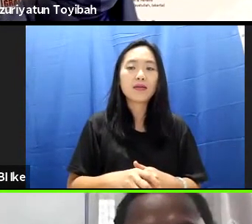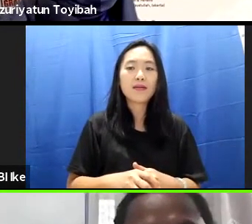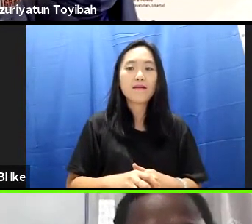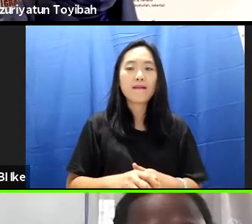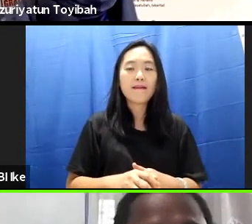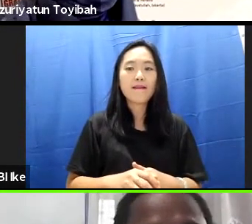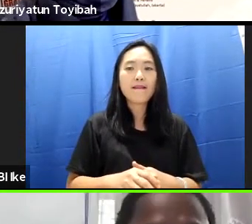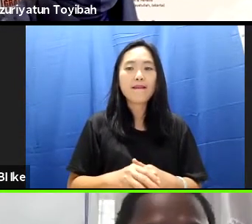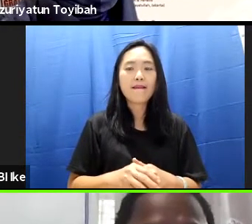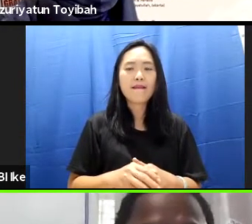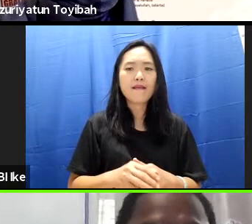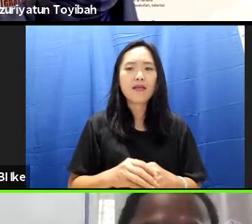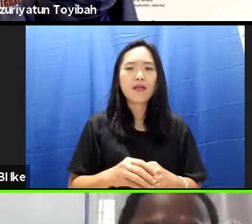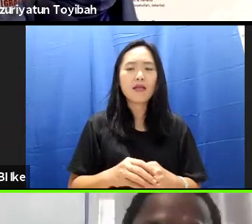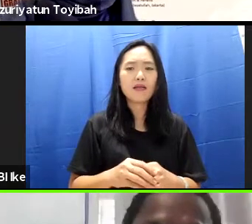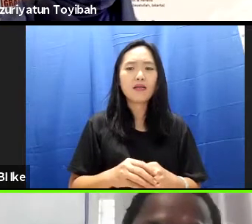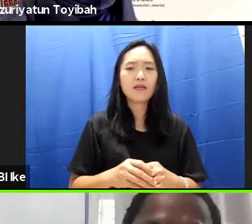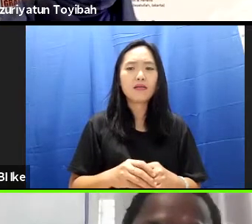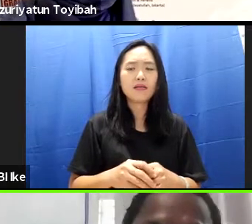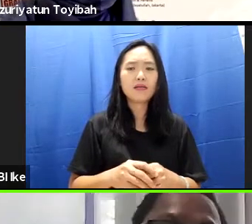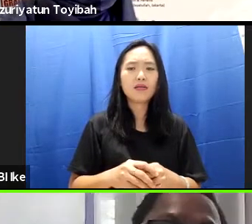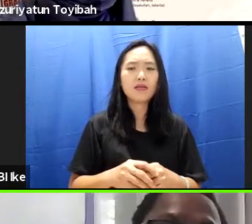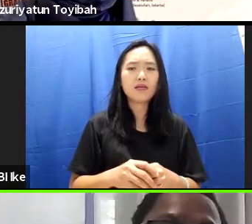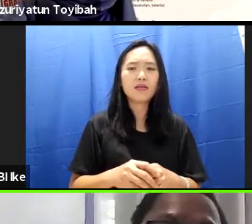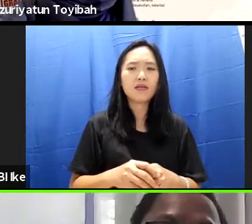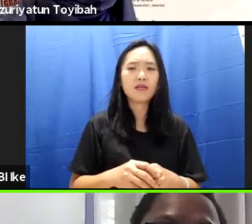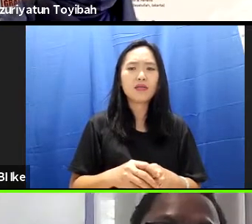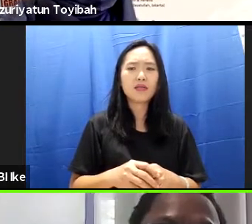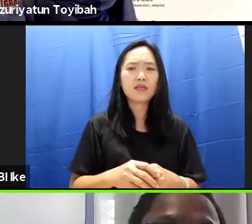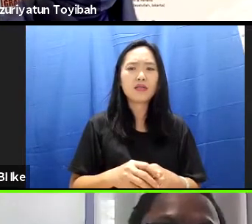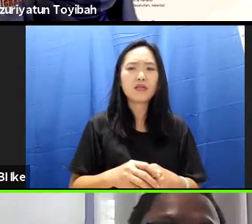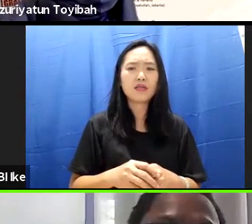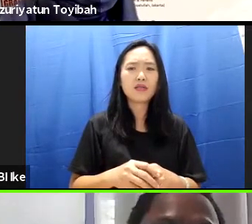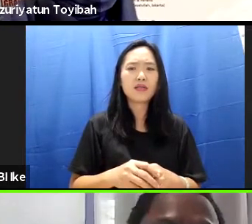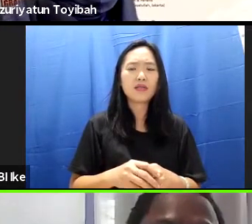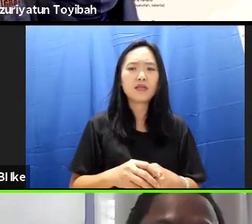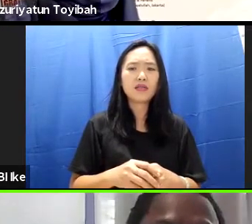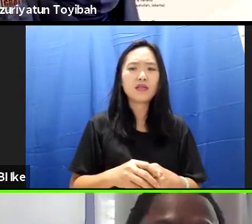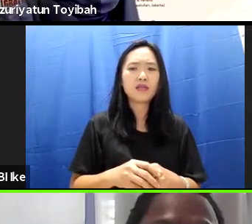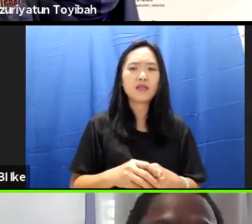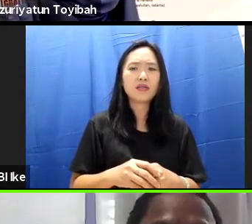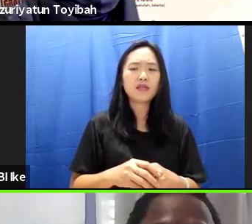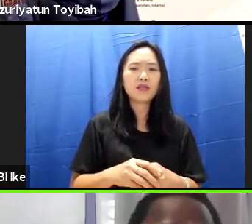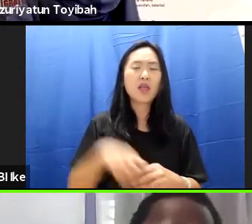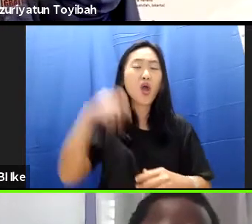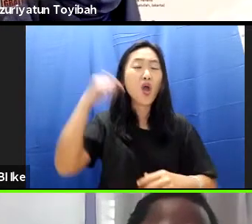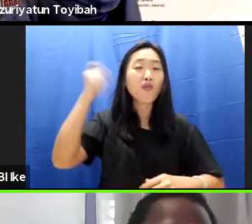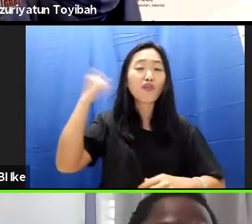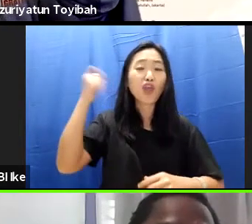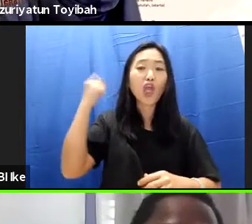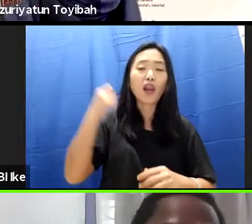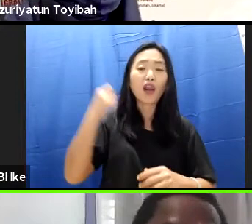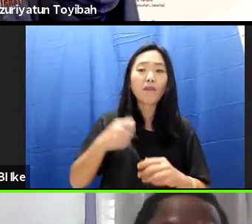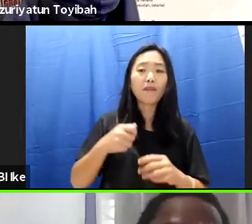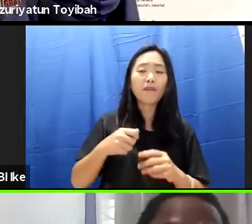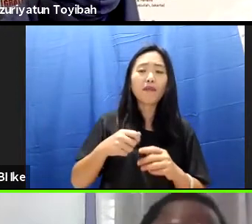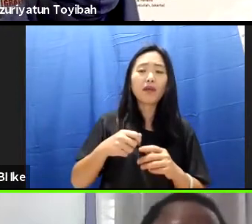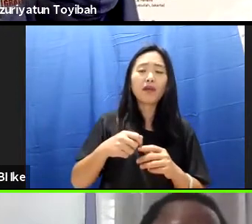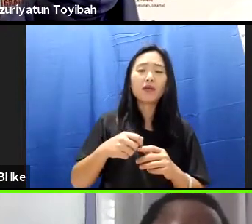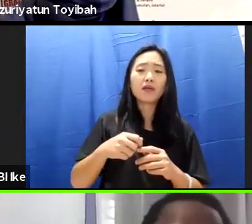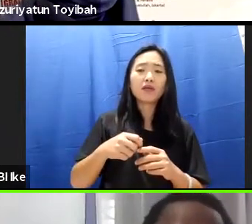tidak edukatif menurut saya, yang image atau nilai baru tentang gender di dalam masyarakat yang mempengaruhi generasi muda saat